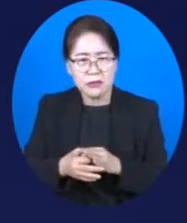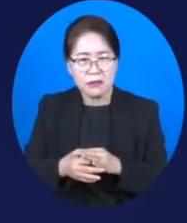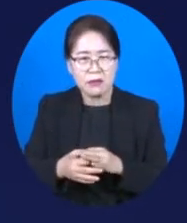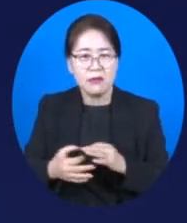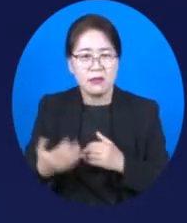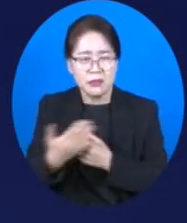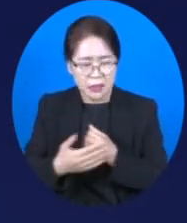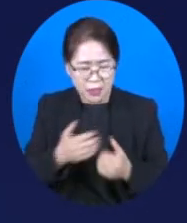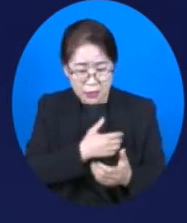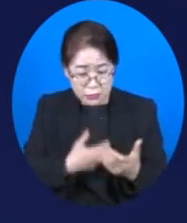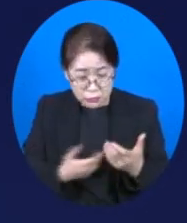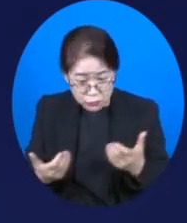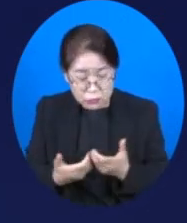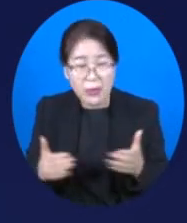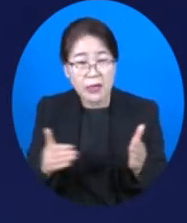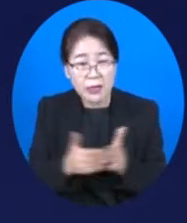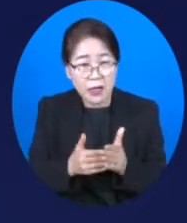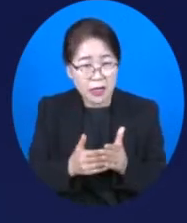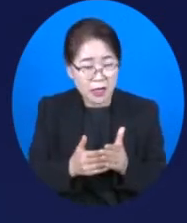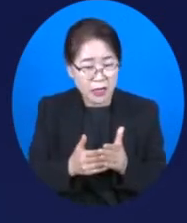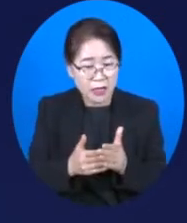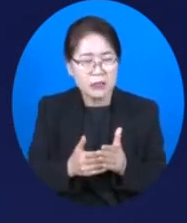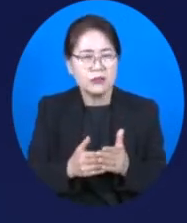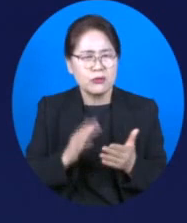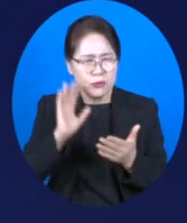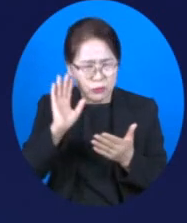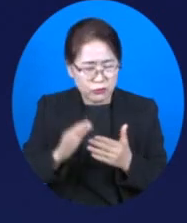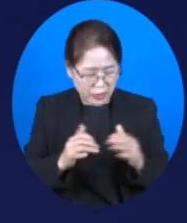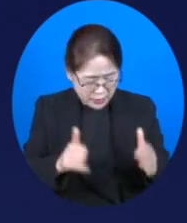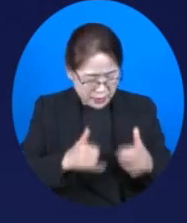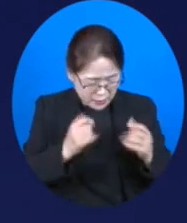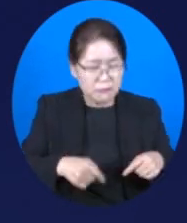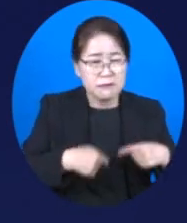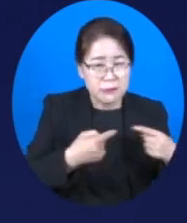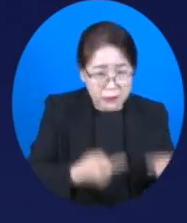그 다음에는 이제 우리는 세상으로 가야 한다는 것입니다.